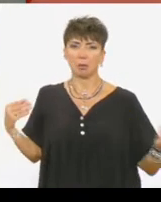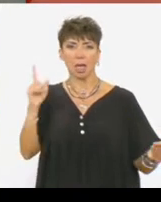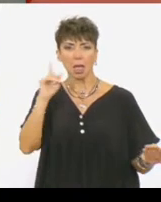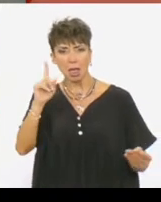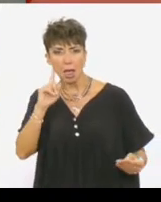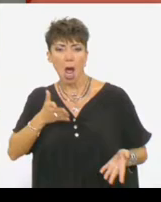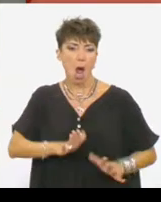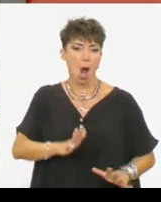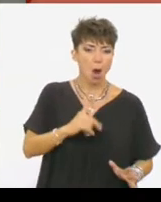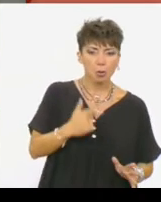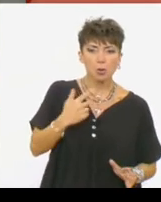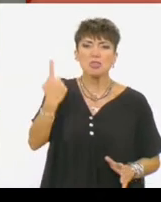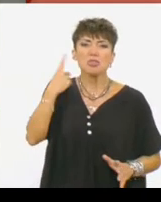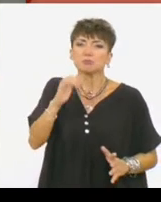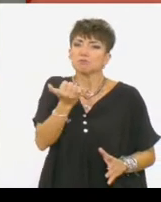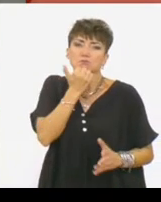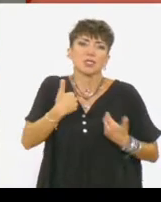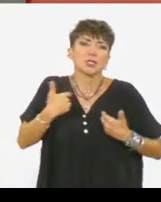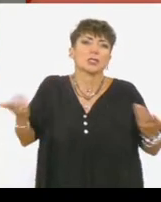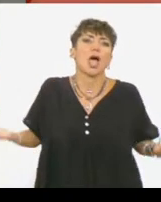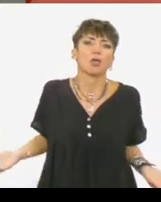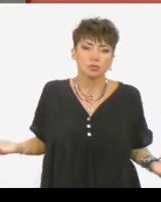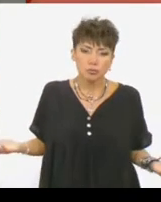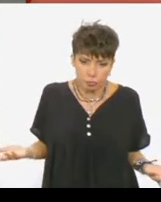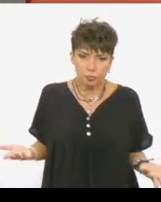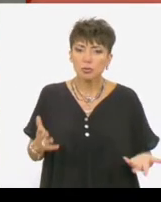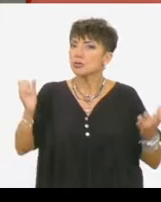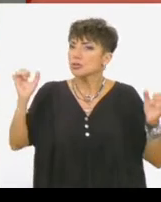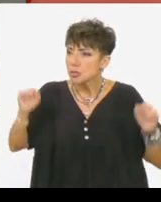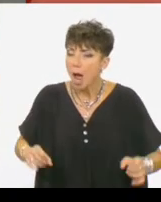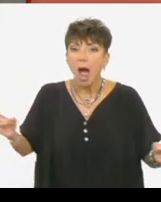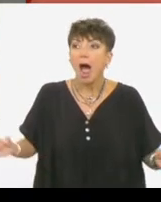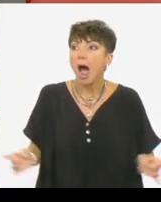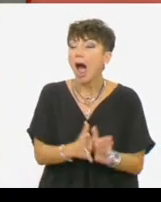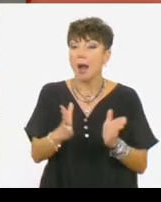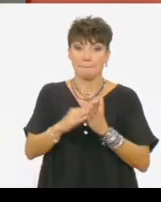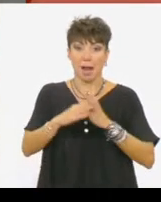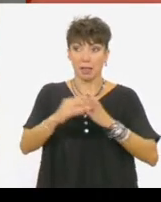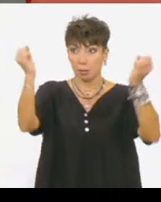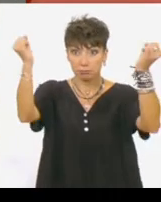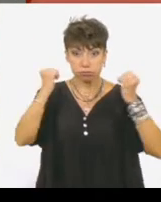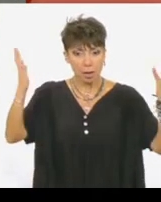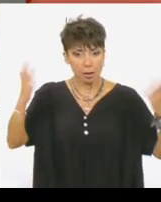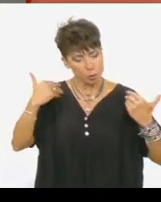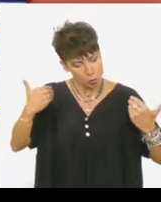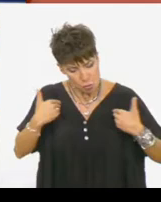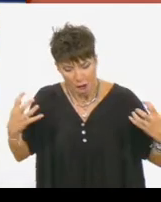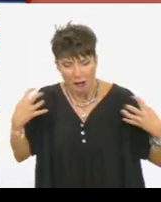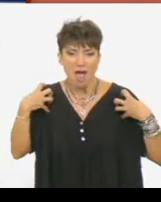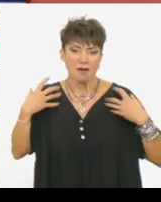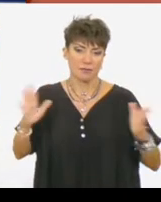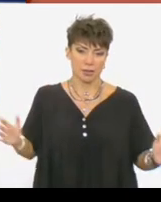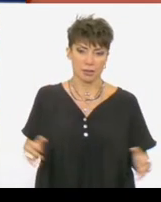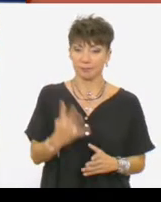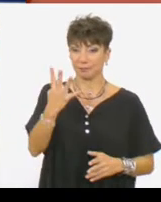Προφανώς και δεν το γνώριζα, προφανώς ήταν λάθος και αν υπάρχουν συνέπειες, προφανώς και θα τις υποστώ και δεν έχω και το παραμικρό πρόβλημα πάνω σε αυτό.